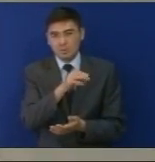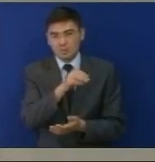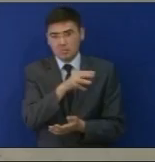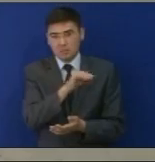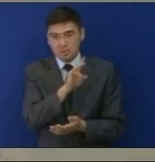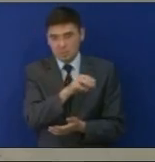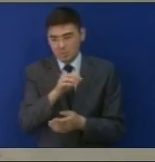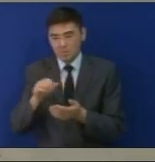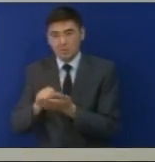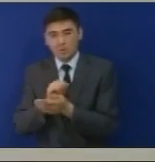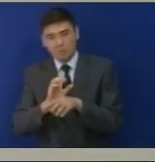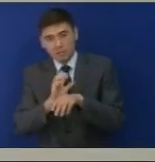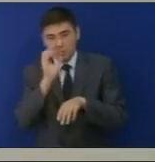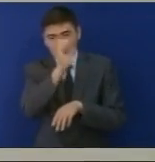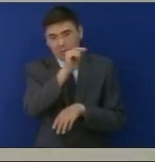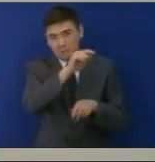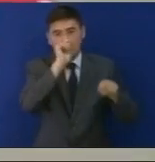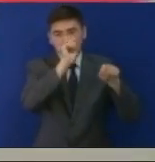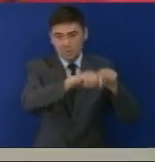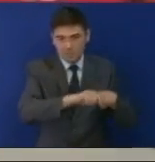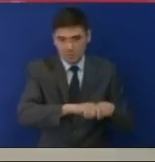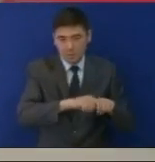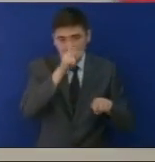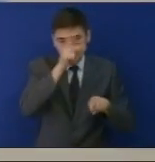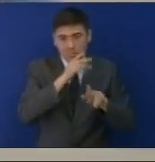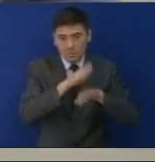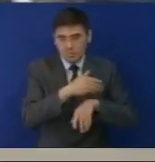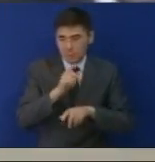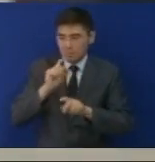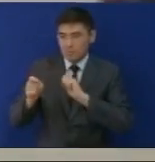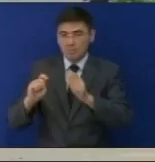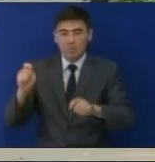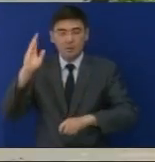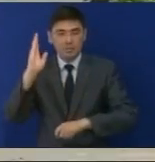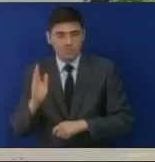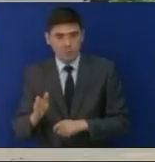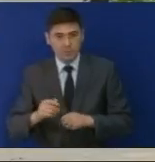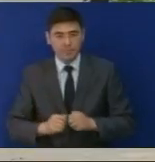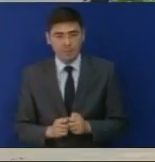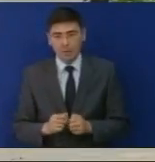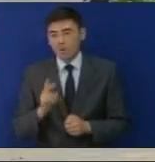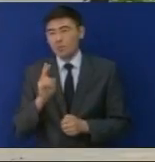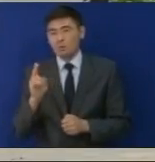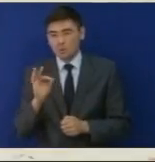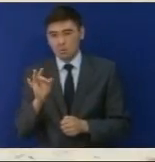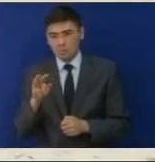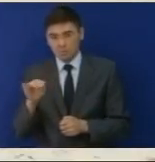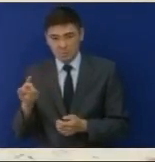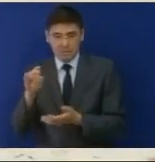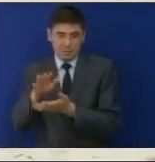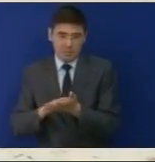через 3 месяца. Стоит отметить, что те, кто просрочил статус уралмана, может обратиться в отдел миграционной службы, расположенный по адресу Косбагарова,